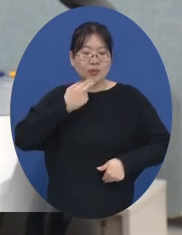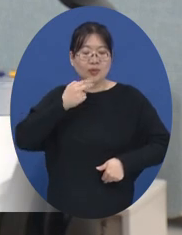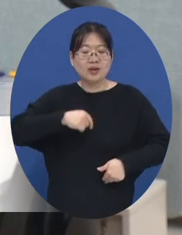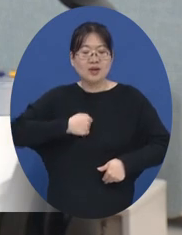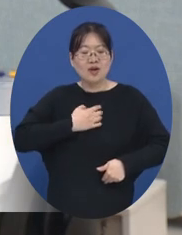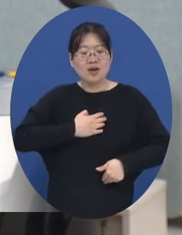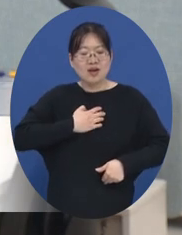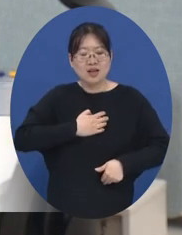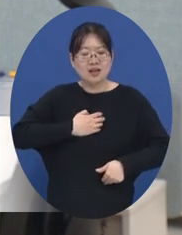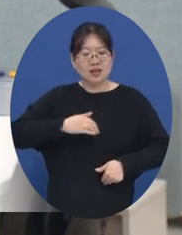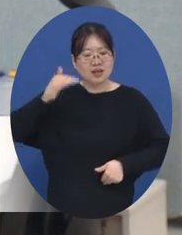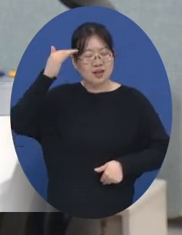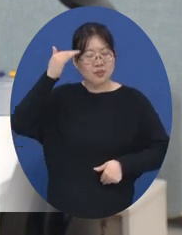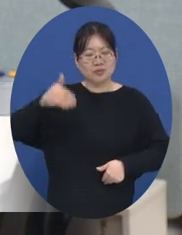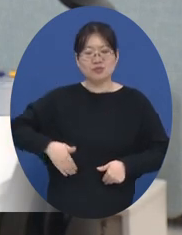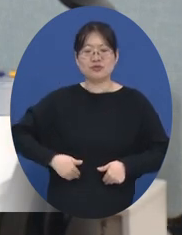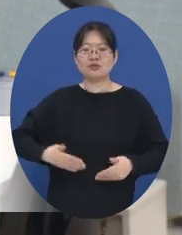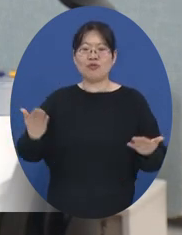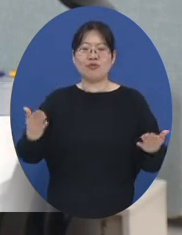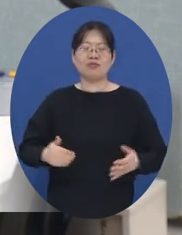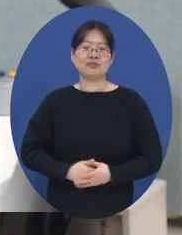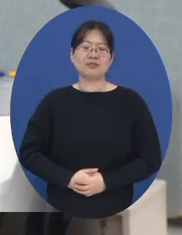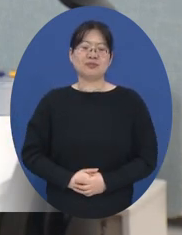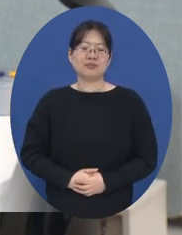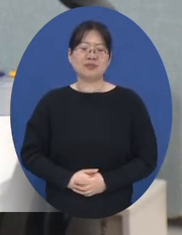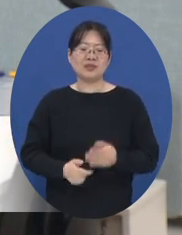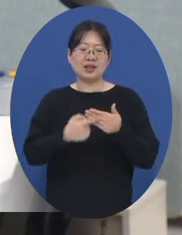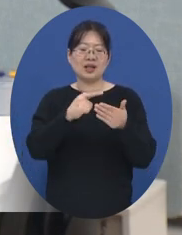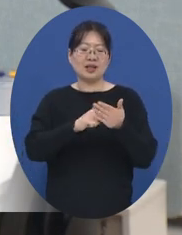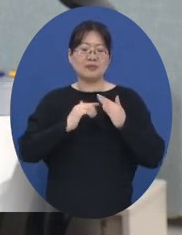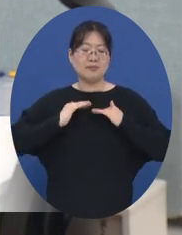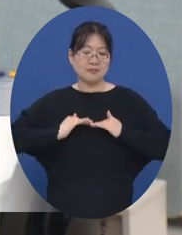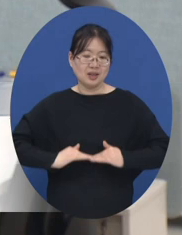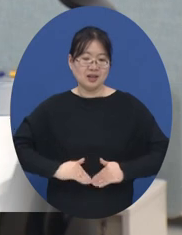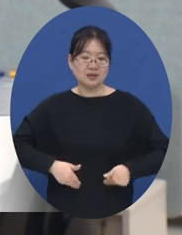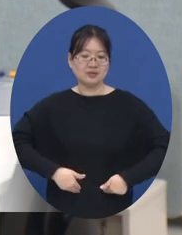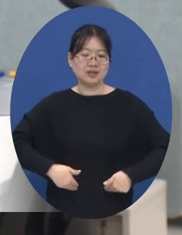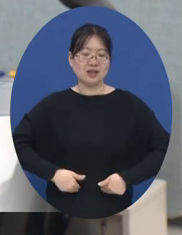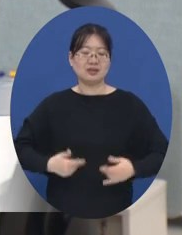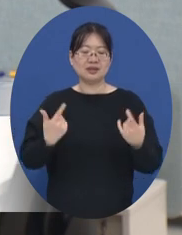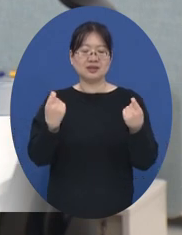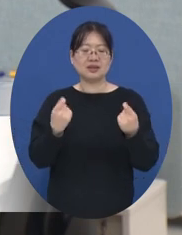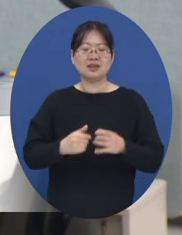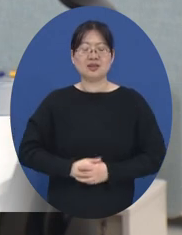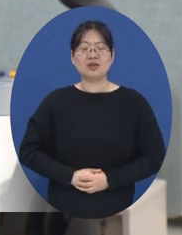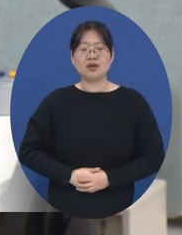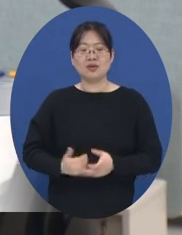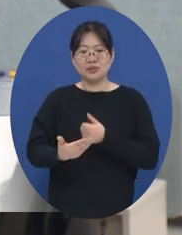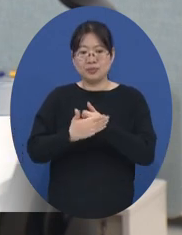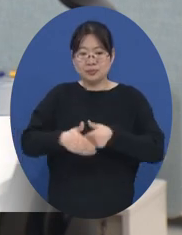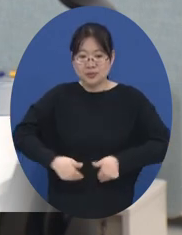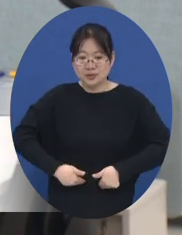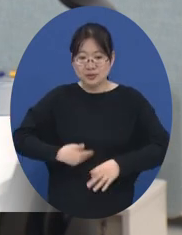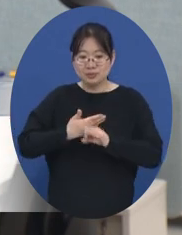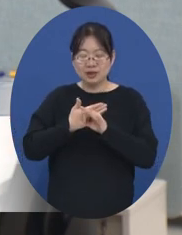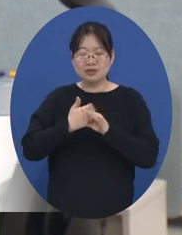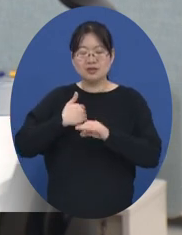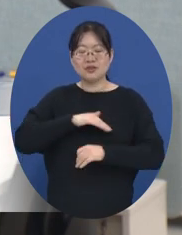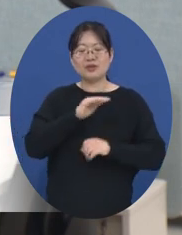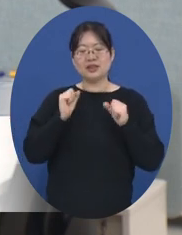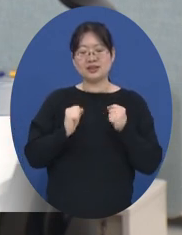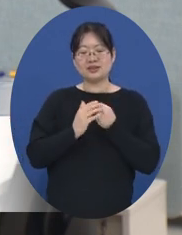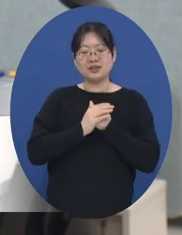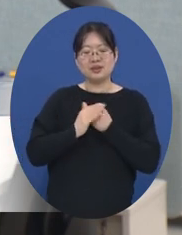불안하게 괴롭힐 필요는 없으실 것 은 요 마음을 가 담긴 게 필요하실 것 같다는 생각 테니까 도움이 필요하시면 저희 가